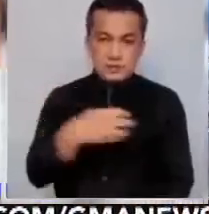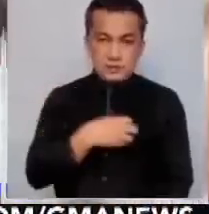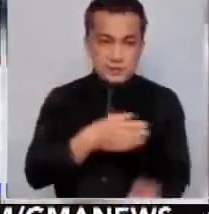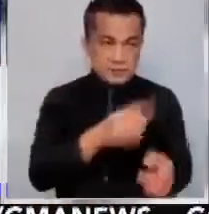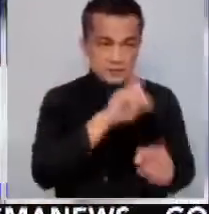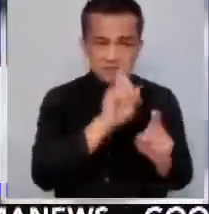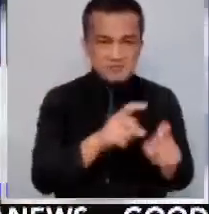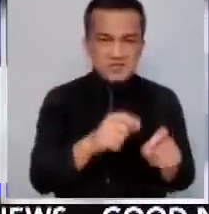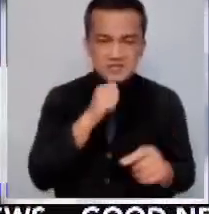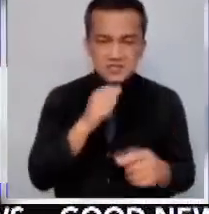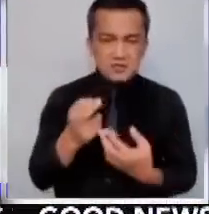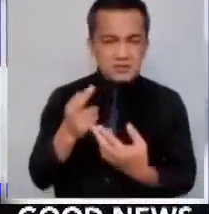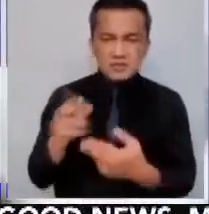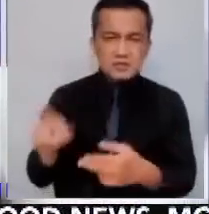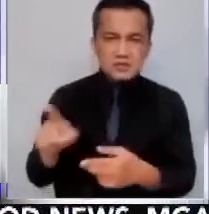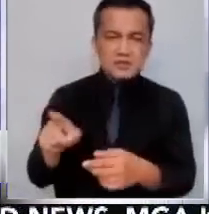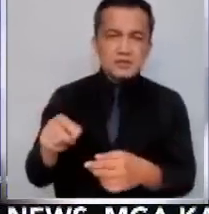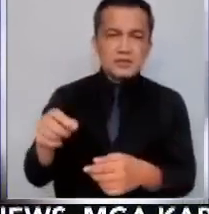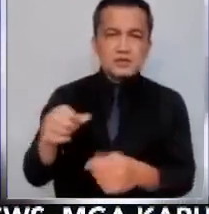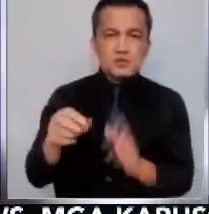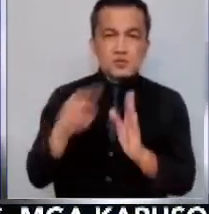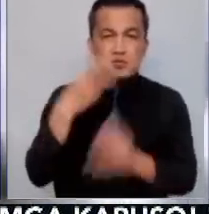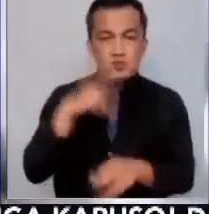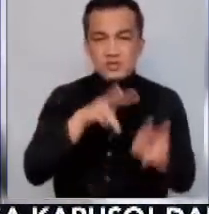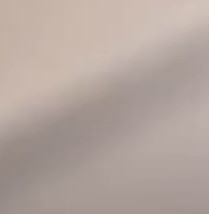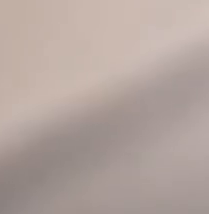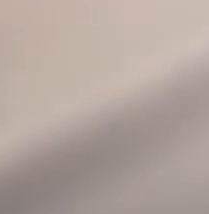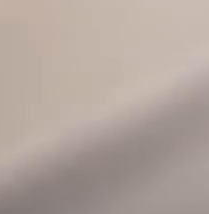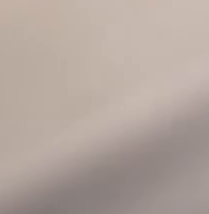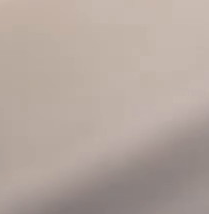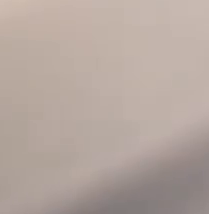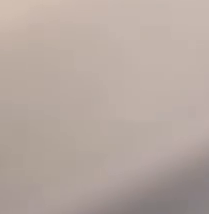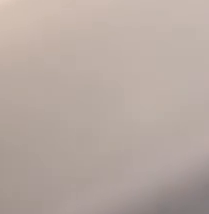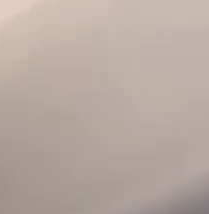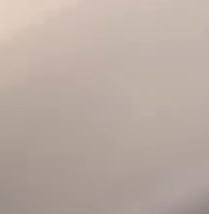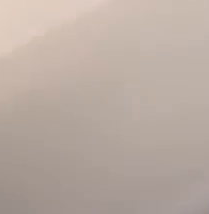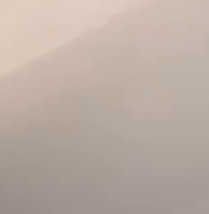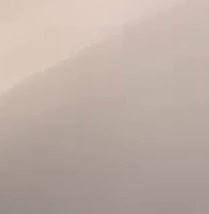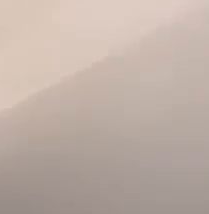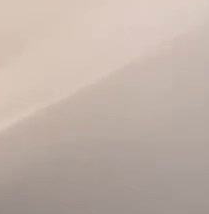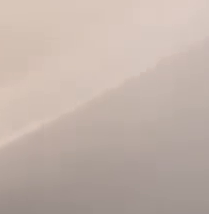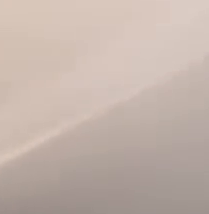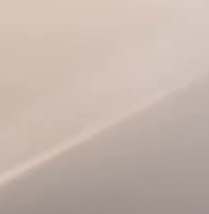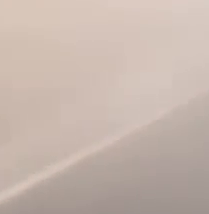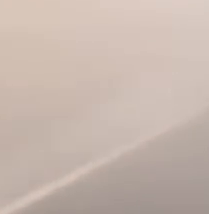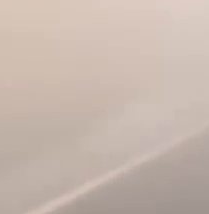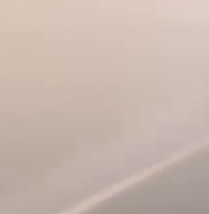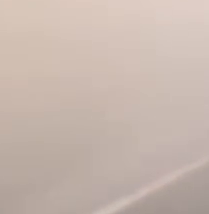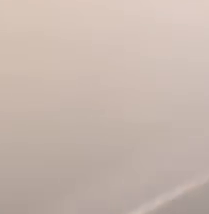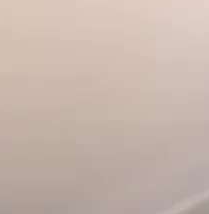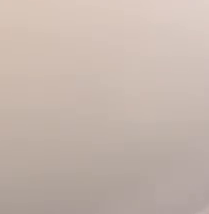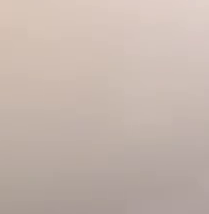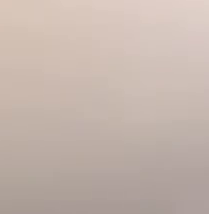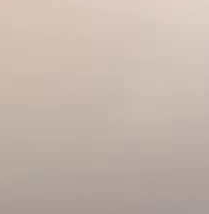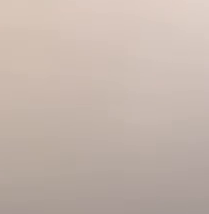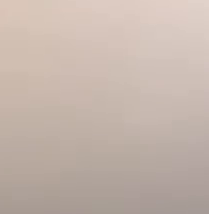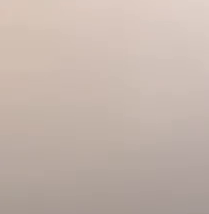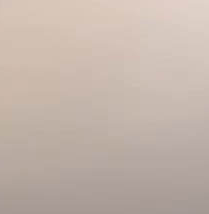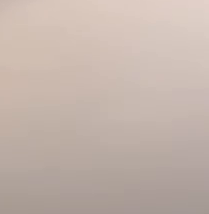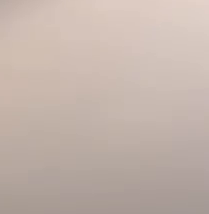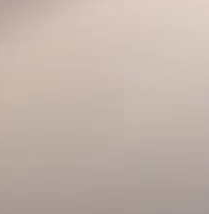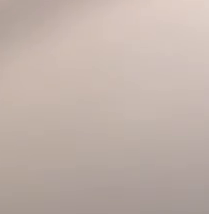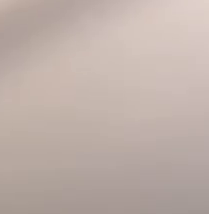witness ito. Mariz Umali, Nakatutok, 24 oras. Hindi natutulog ang mga balita. Kaya para sa pinakasariwang